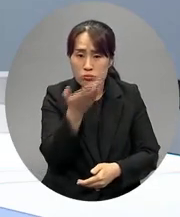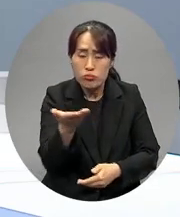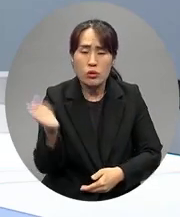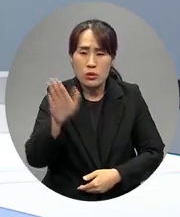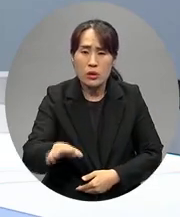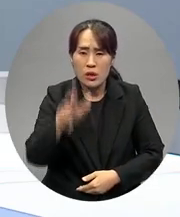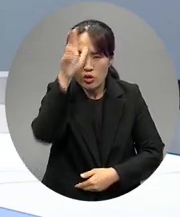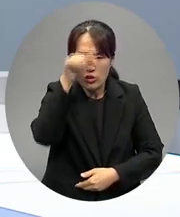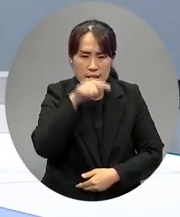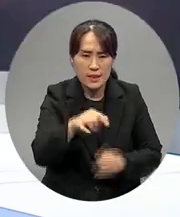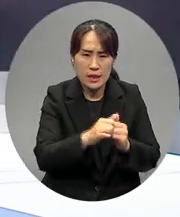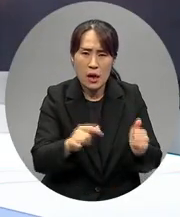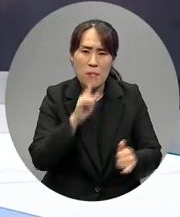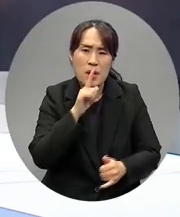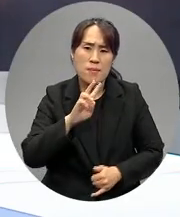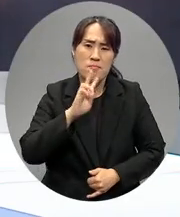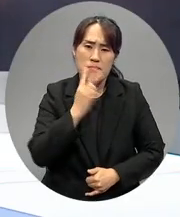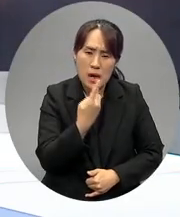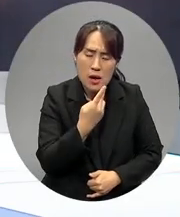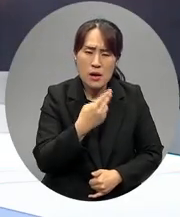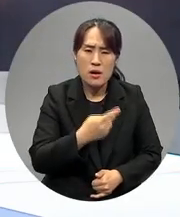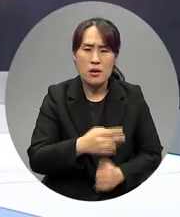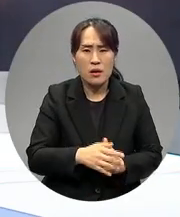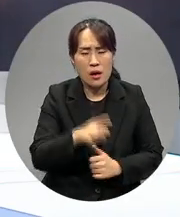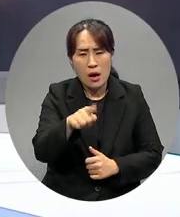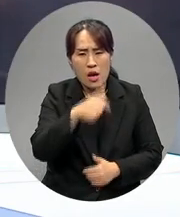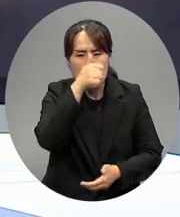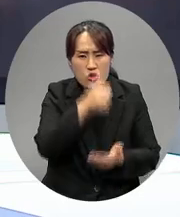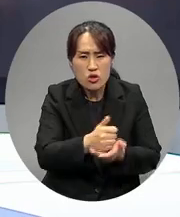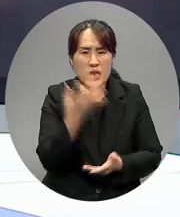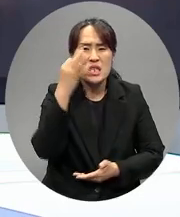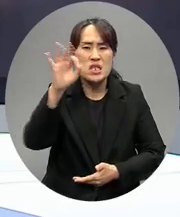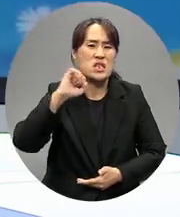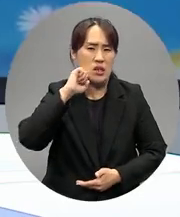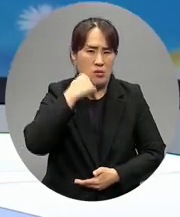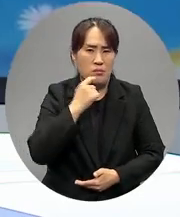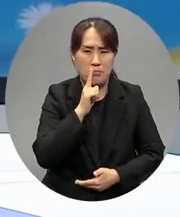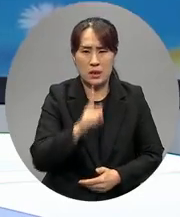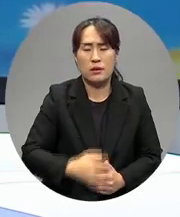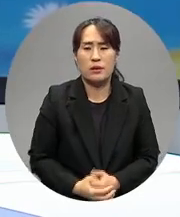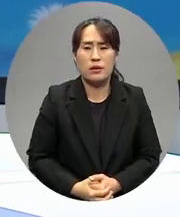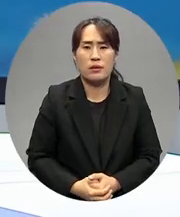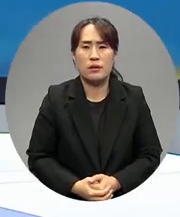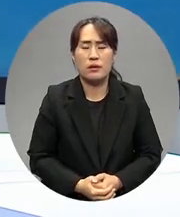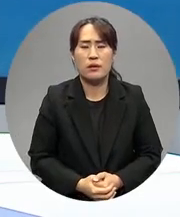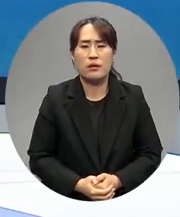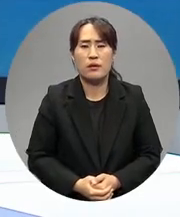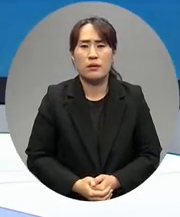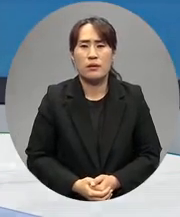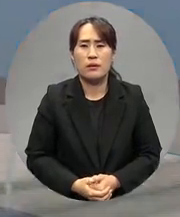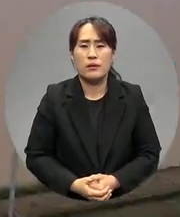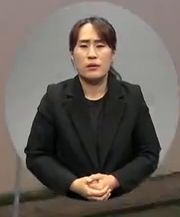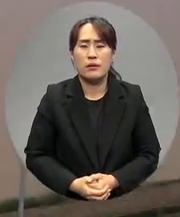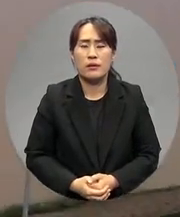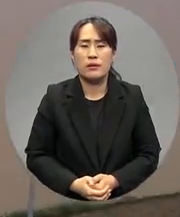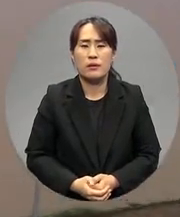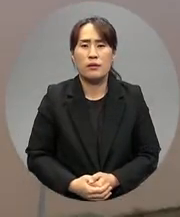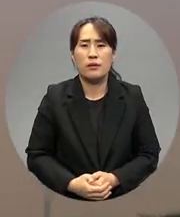이 사람이 중간에 말을 바꿔 혐의 적용이 어렵다고 봤습니다. 김은초 기자입니다.